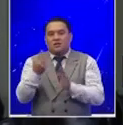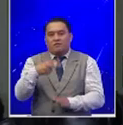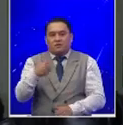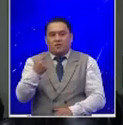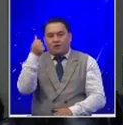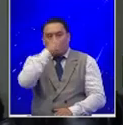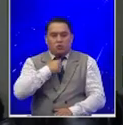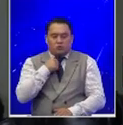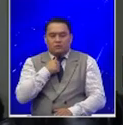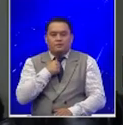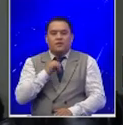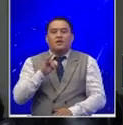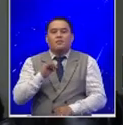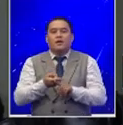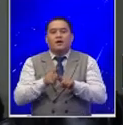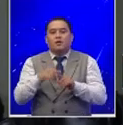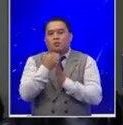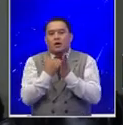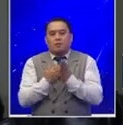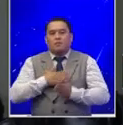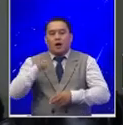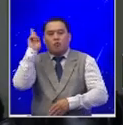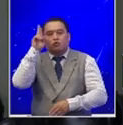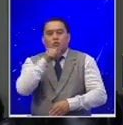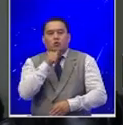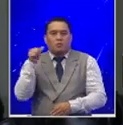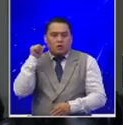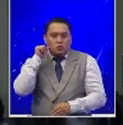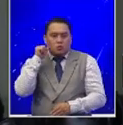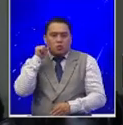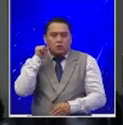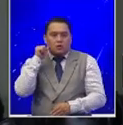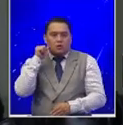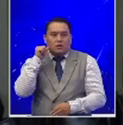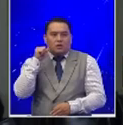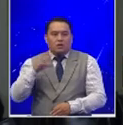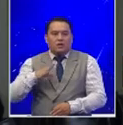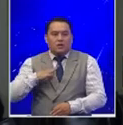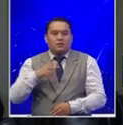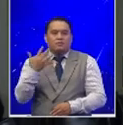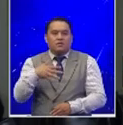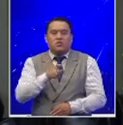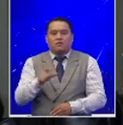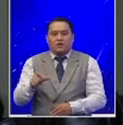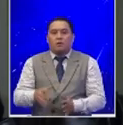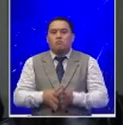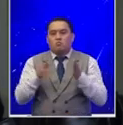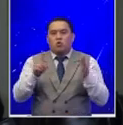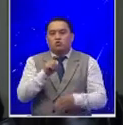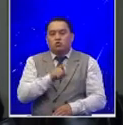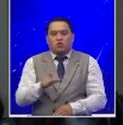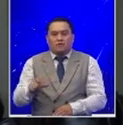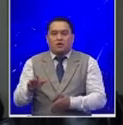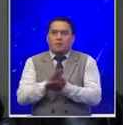2017-2021 года. По этой программе мы уже обучили в прошлом году 350 человек, больше 100 человек